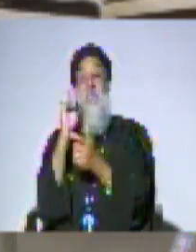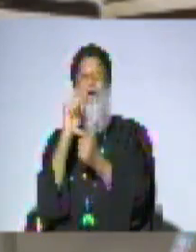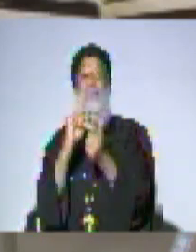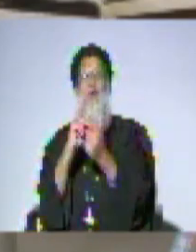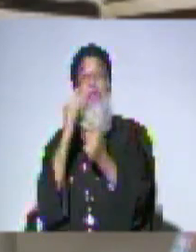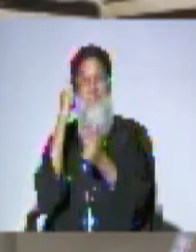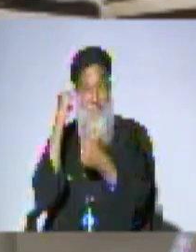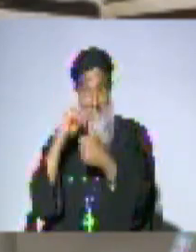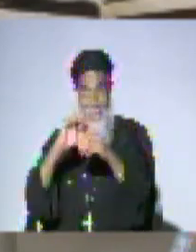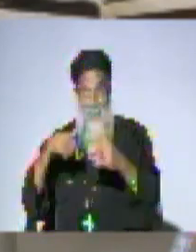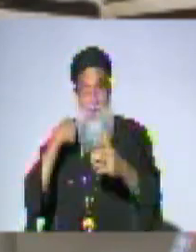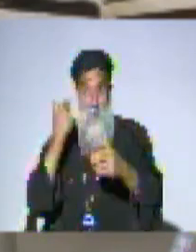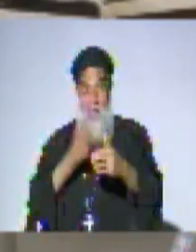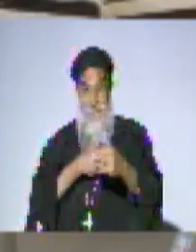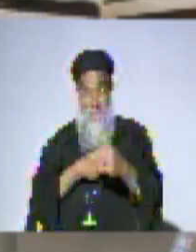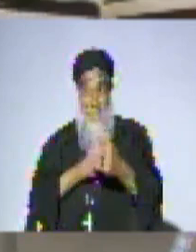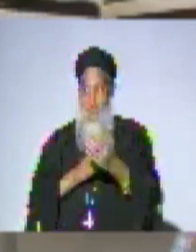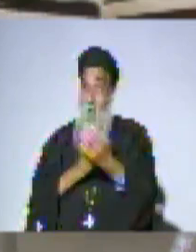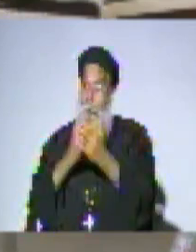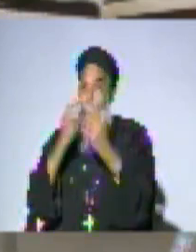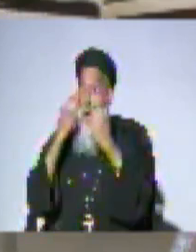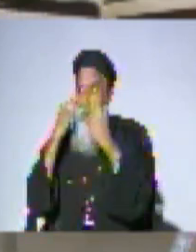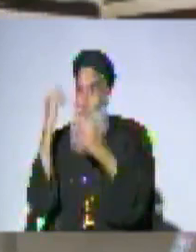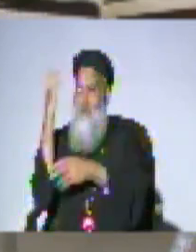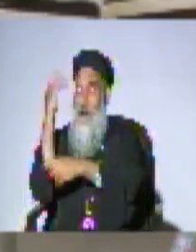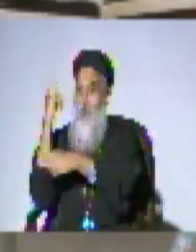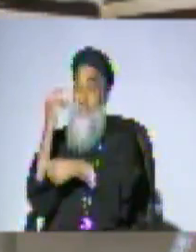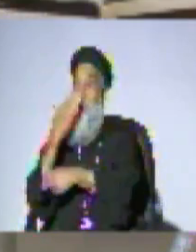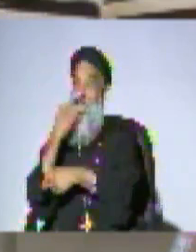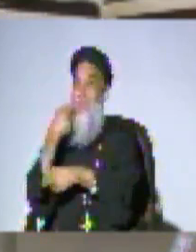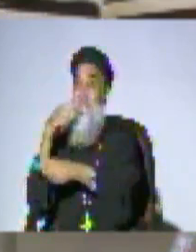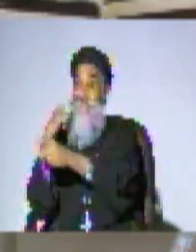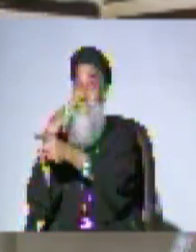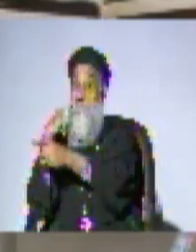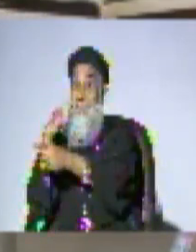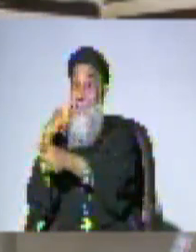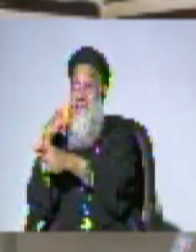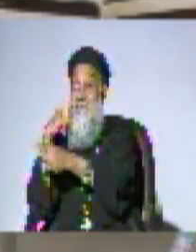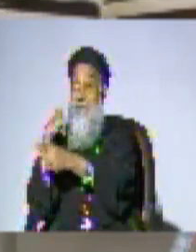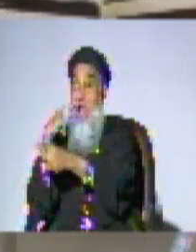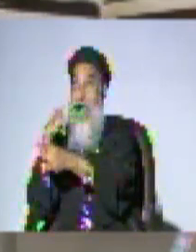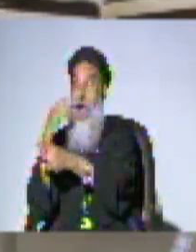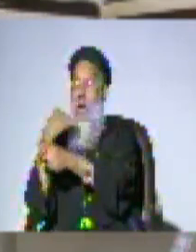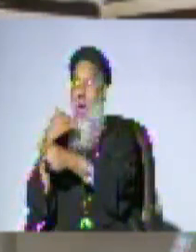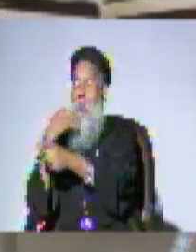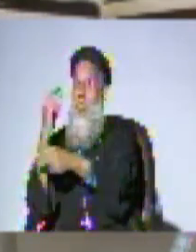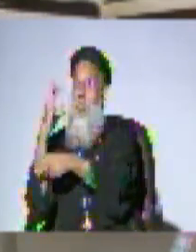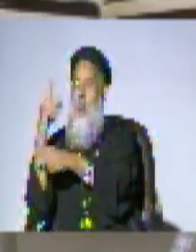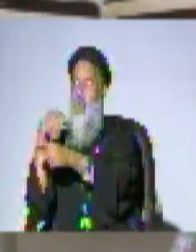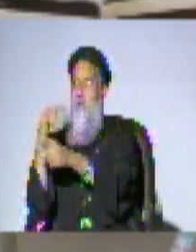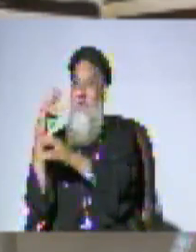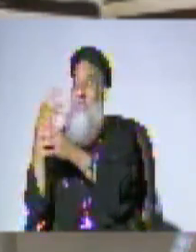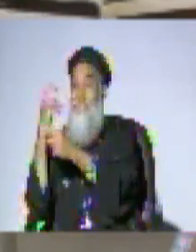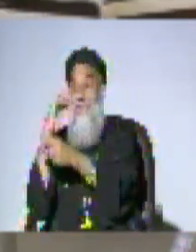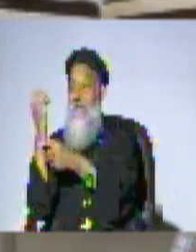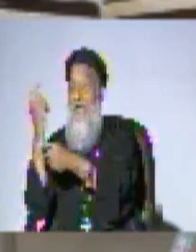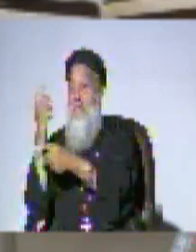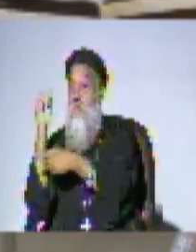المسيح راح يشوف التينة اللي فيها ورق وما فيهاش ثمر لأن ده وضع مش طبيعي.